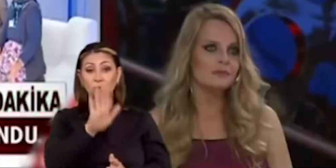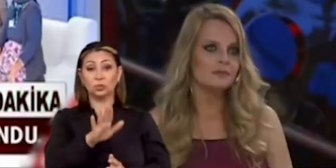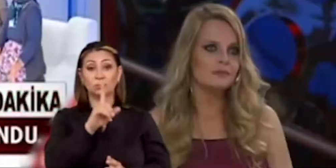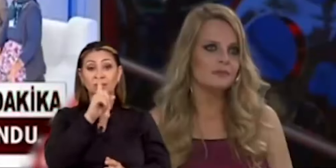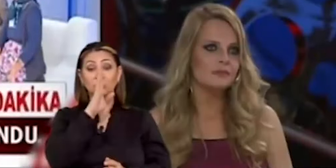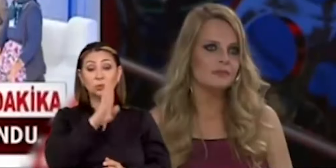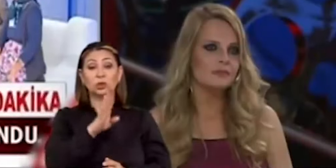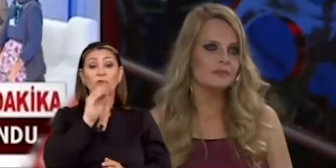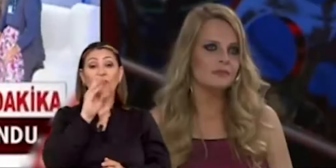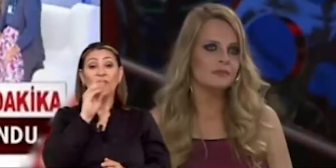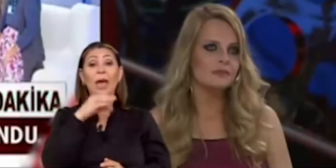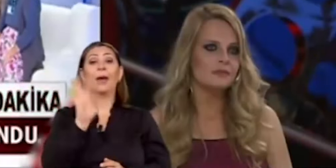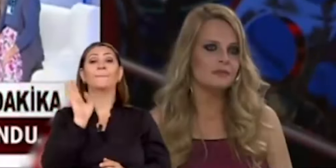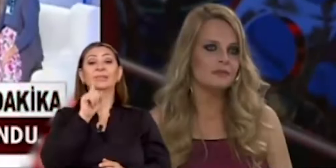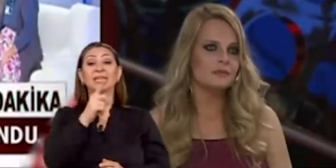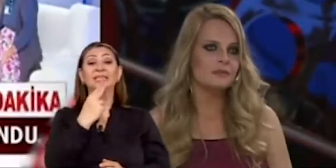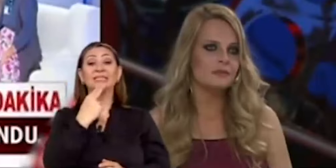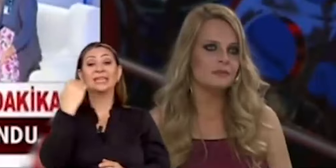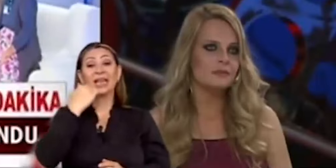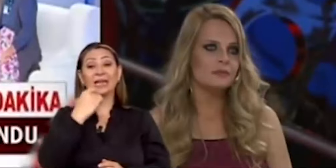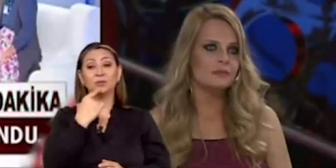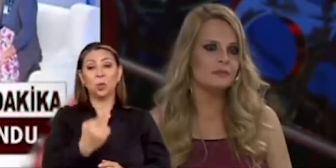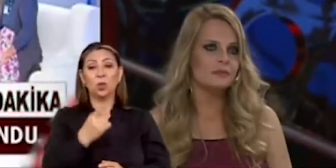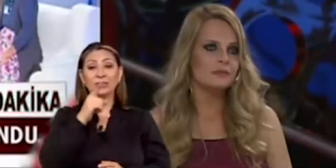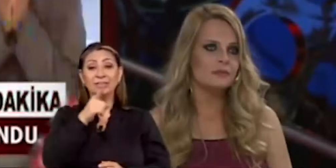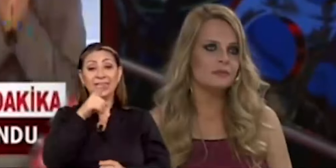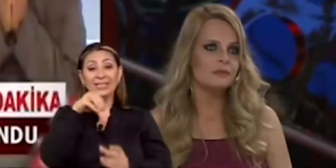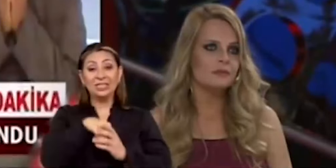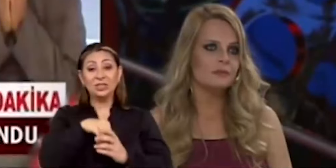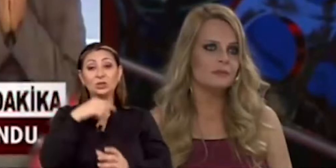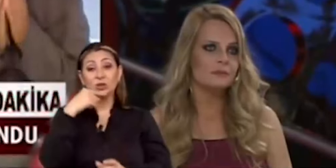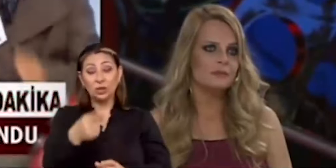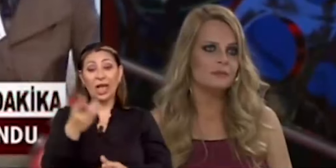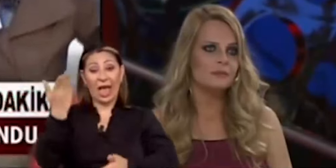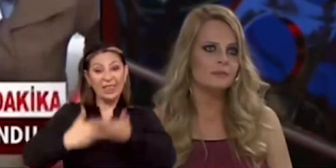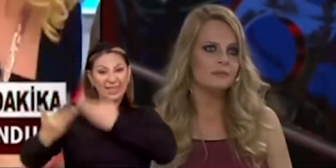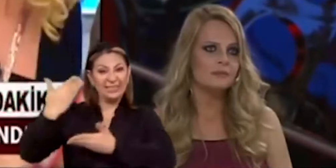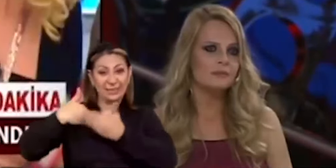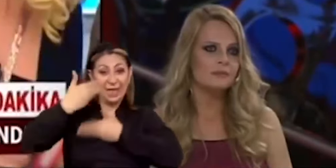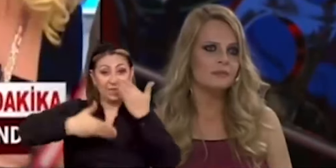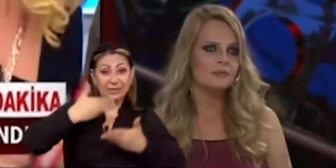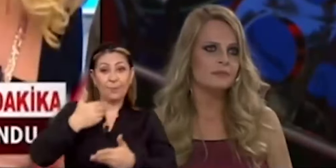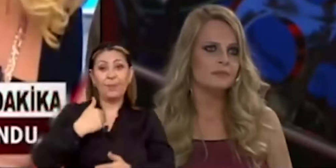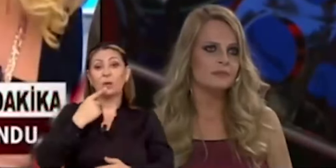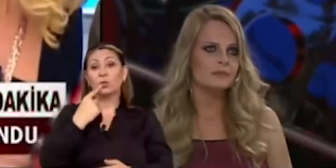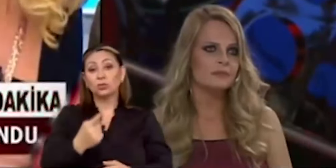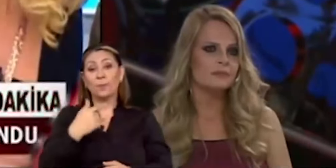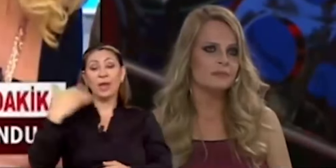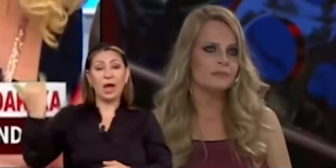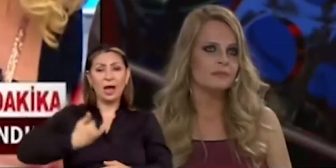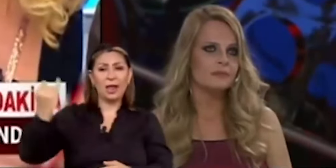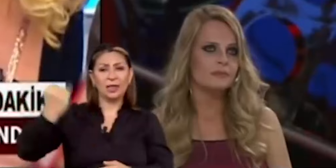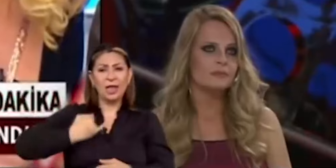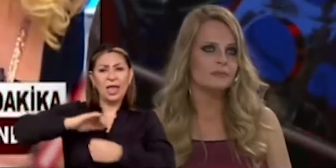ol. Bir sus, öyle değil. Senin kızın yalan söylüyor. Senin için söylediklerini anlatsam. Ben konuştum dedi, bana hakaretler